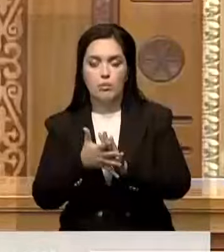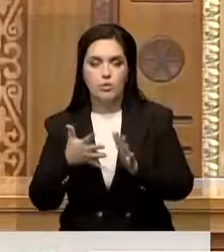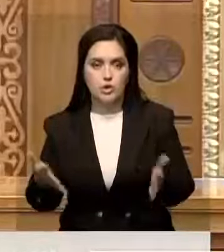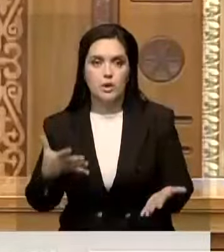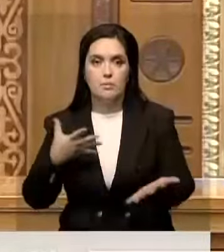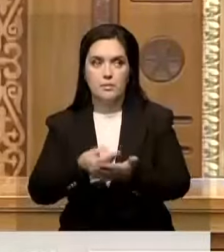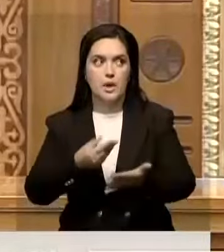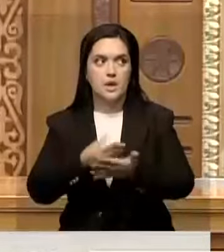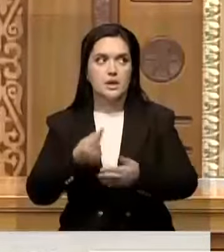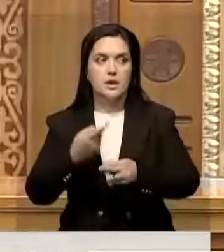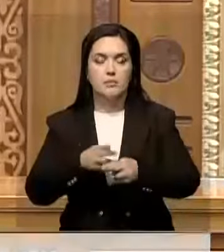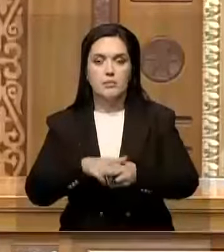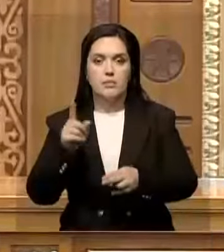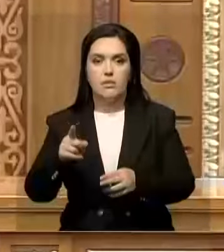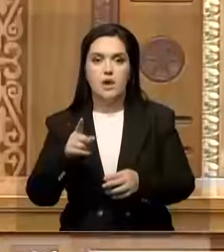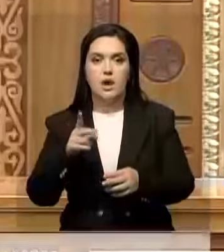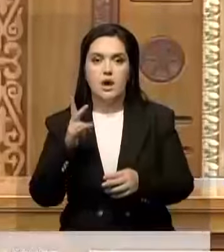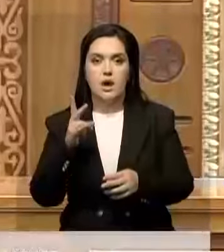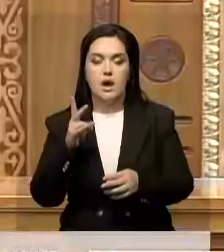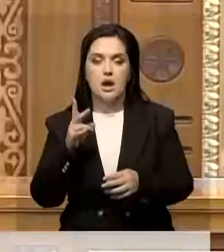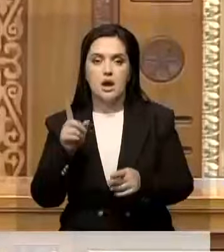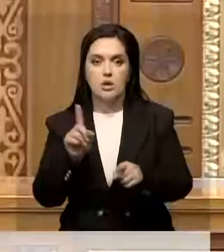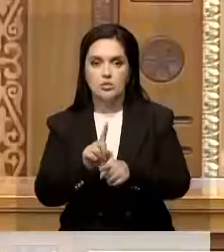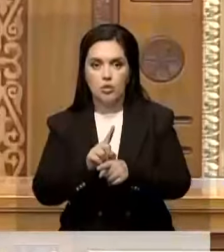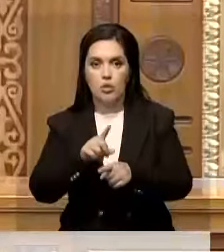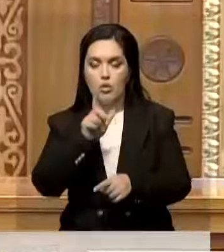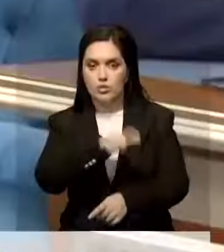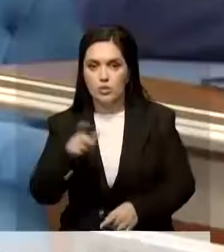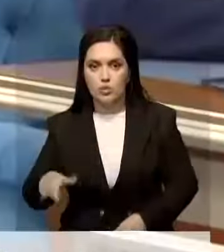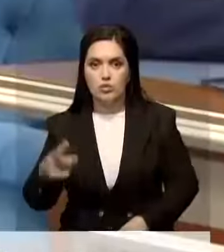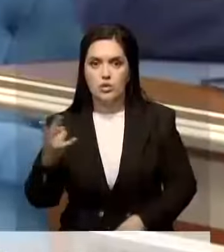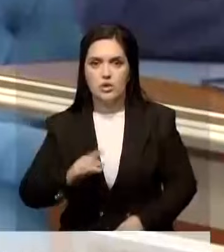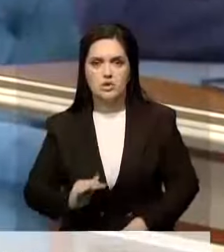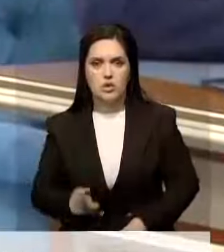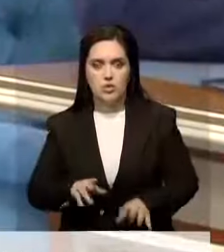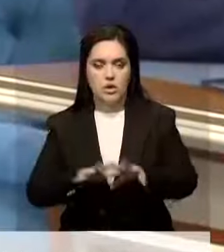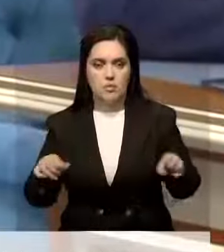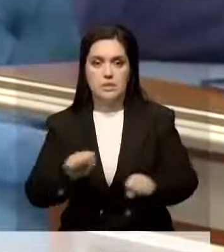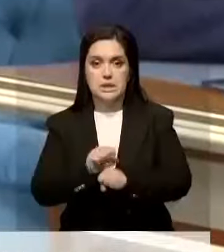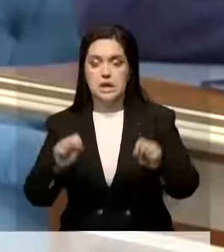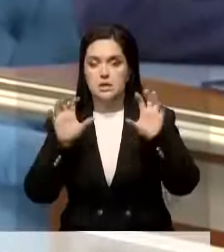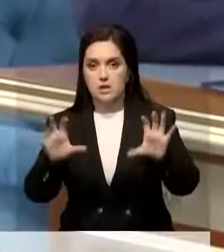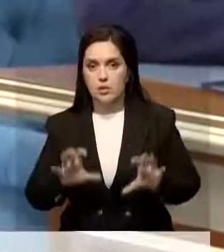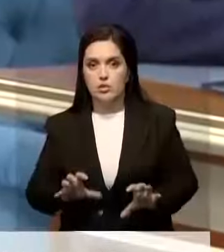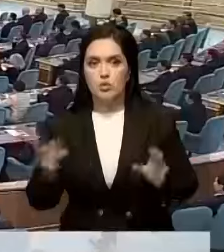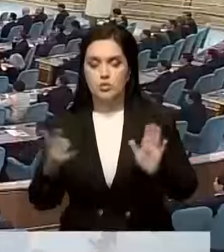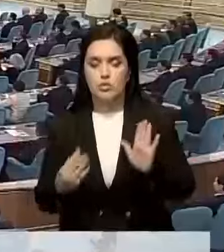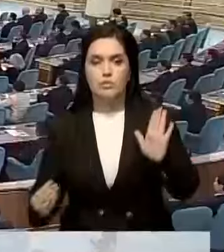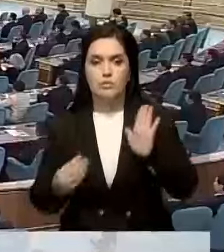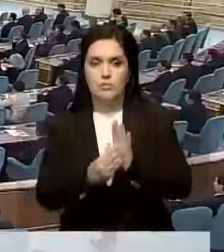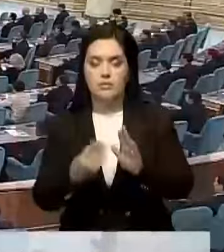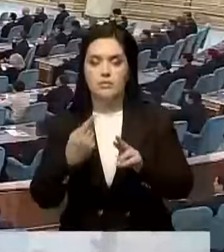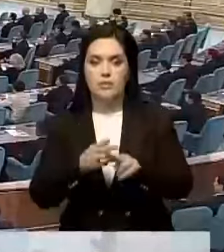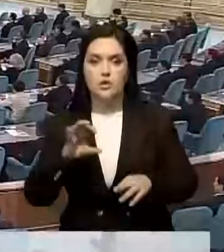В то же время потребители не должны оставаться один на один во взаимоотношениях с частными монополистами. В законодательство следует ввести